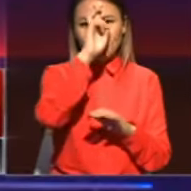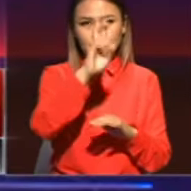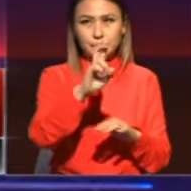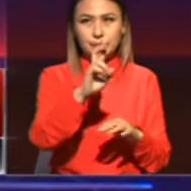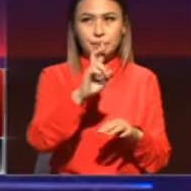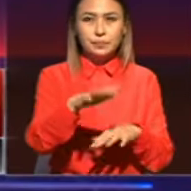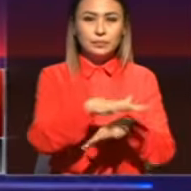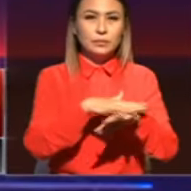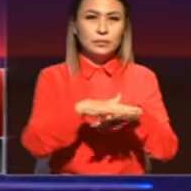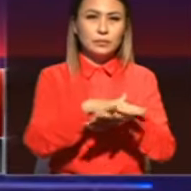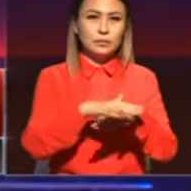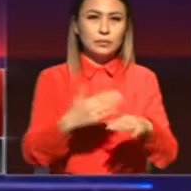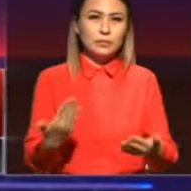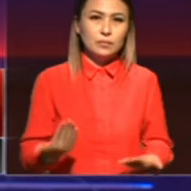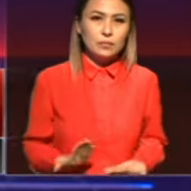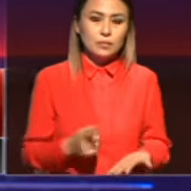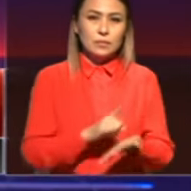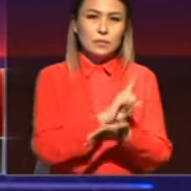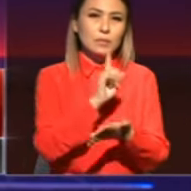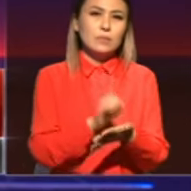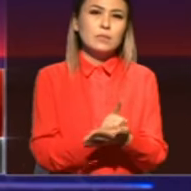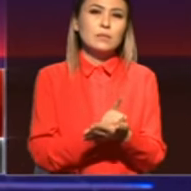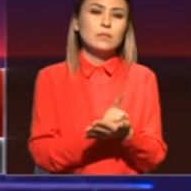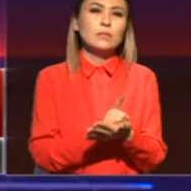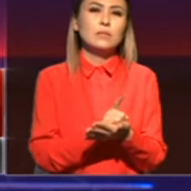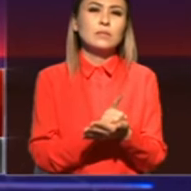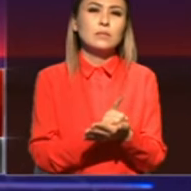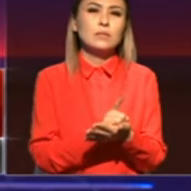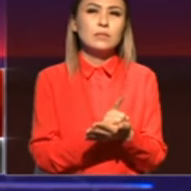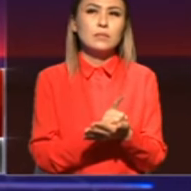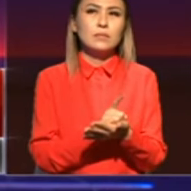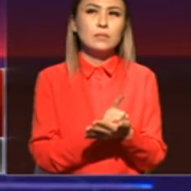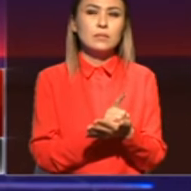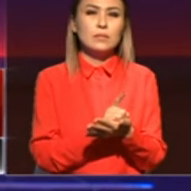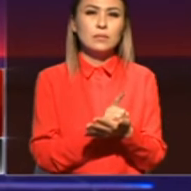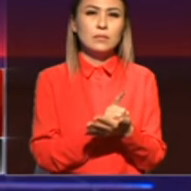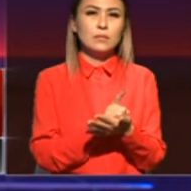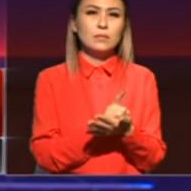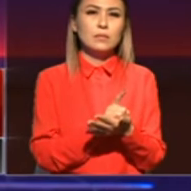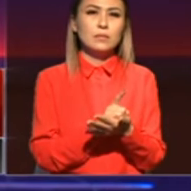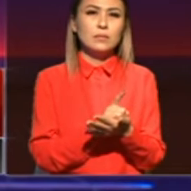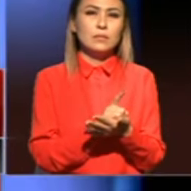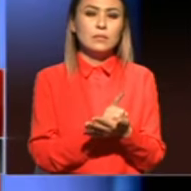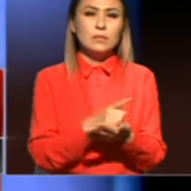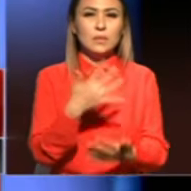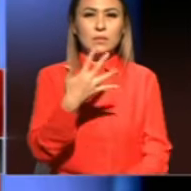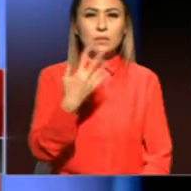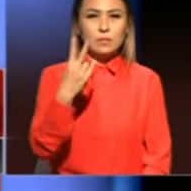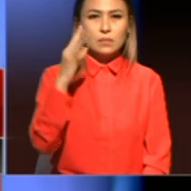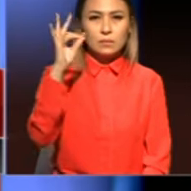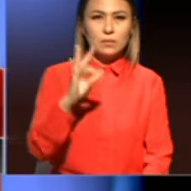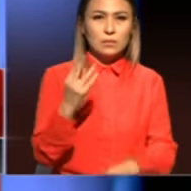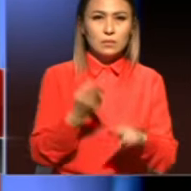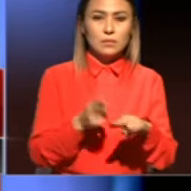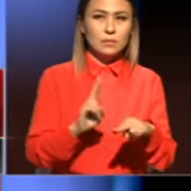үкіметтің халық алдындағы әлеуметтік міндеттерді мейлінше мол алып жатыр. Мейлінше 52% деген